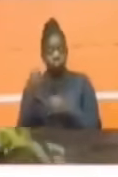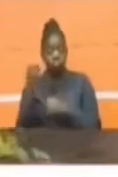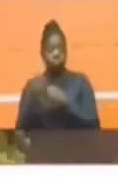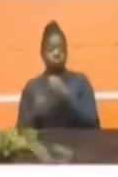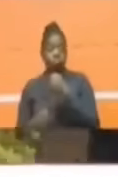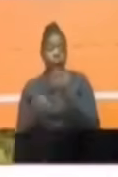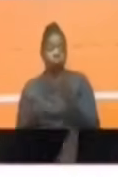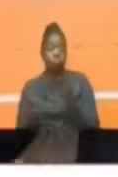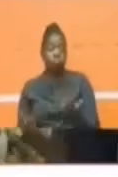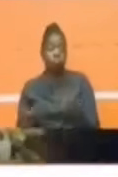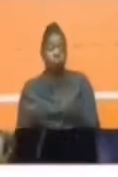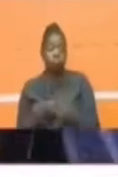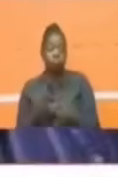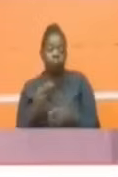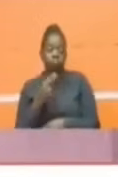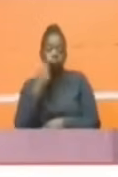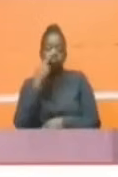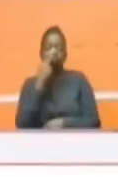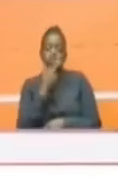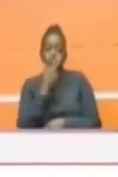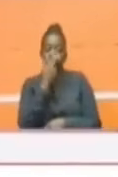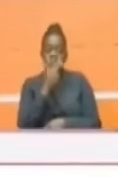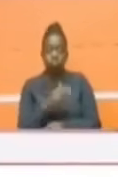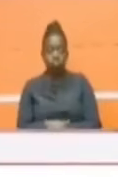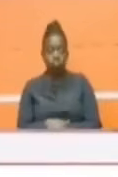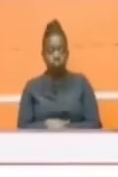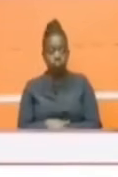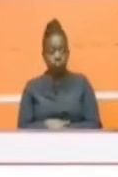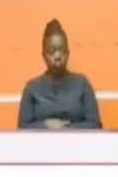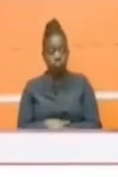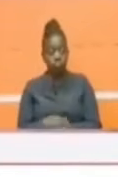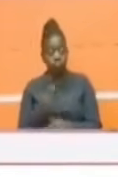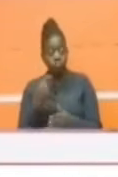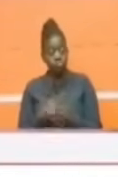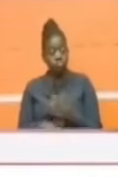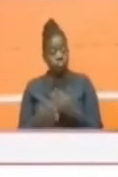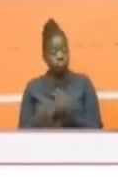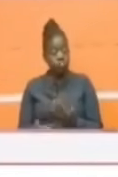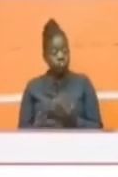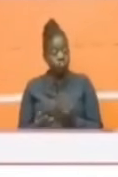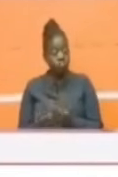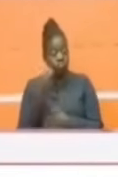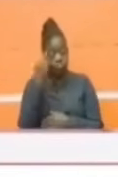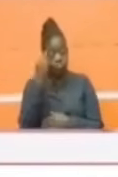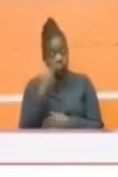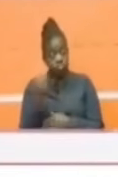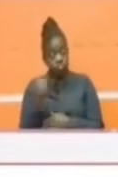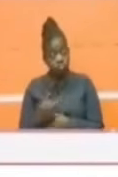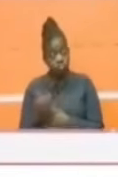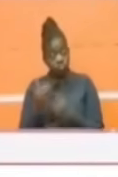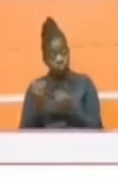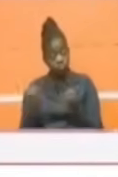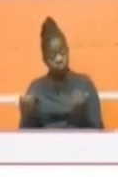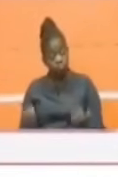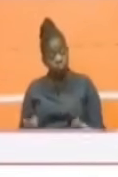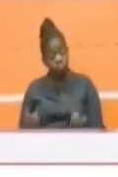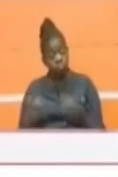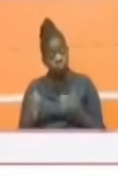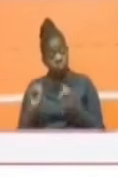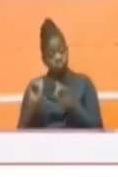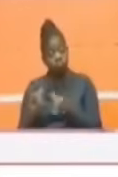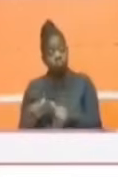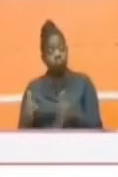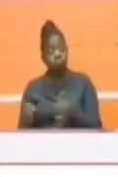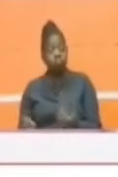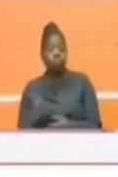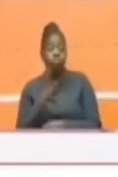nyazala. Nukunye njaga. Tulemedo basa msefini. Kubamu moyo wedeni. Abana tubatadde babera mu waiting